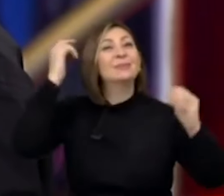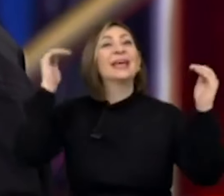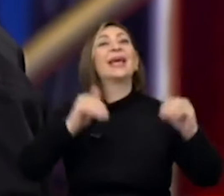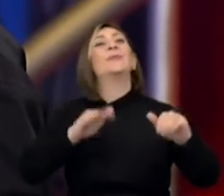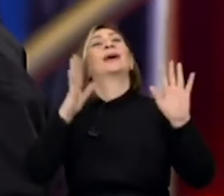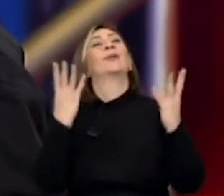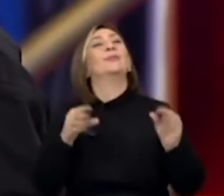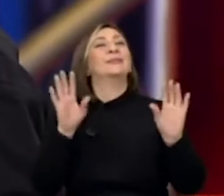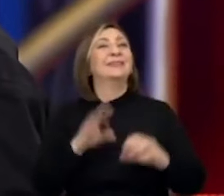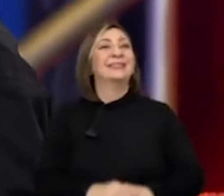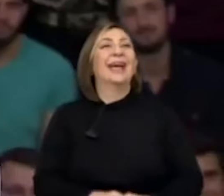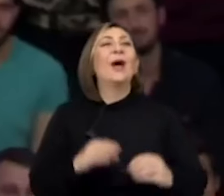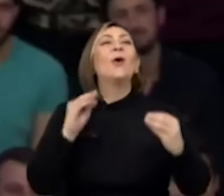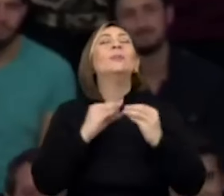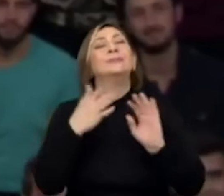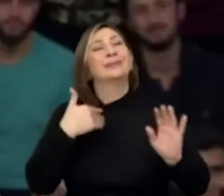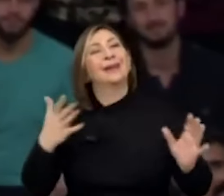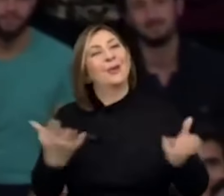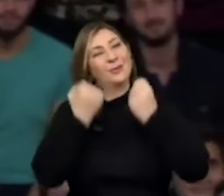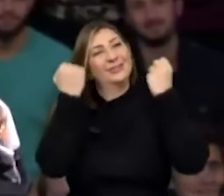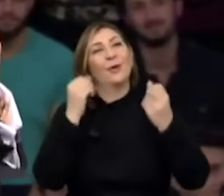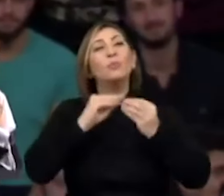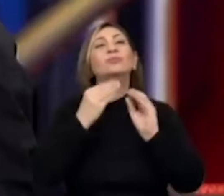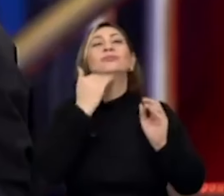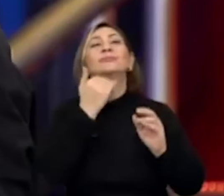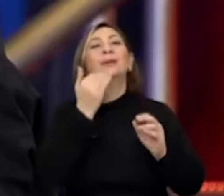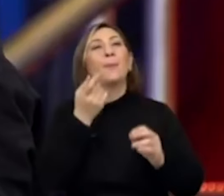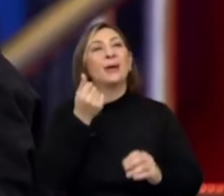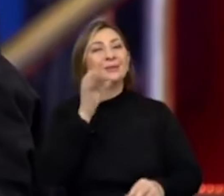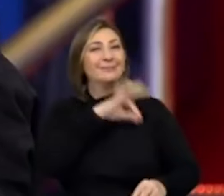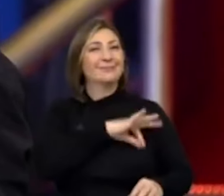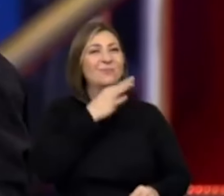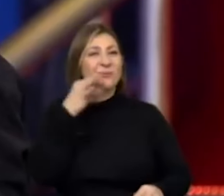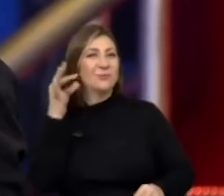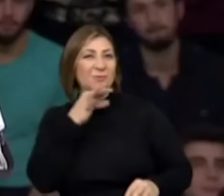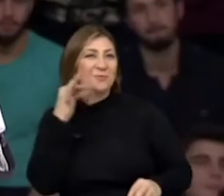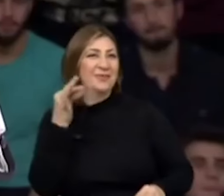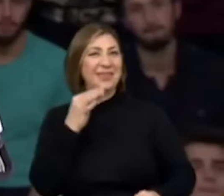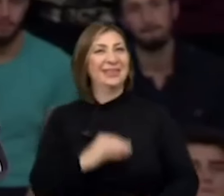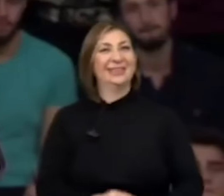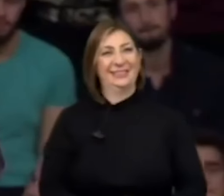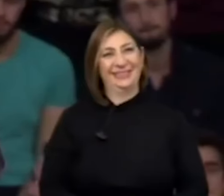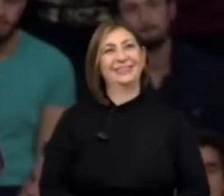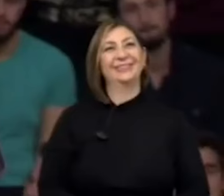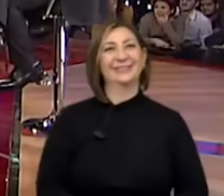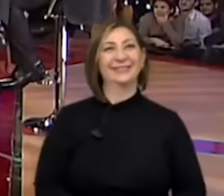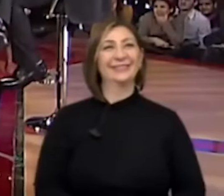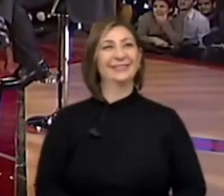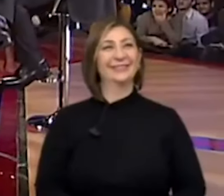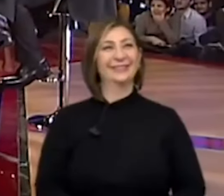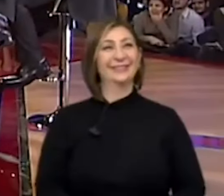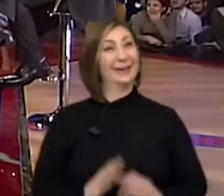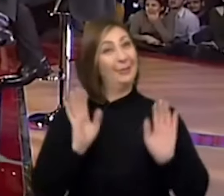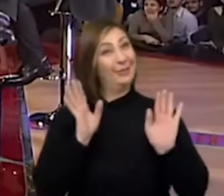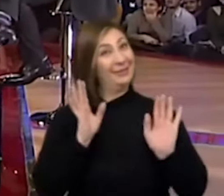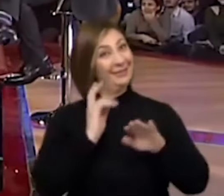gelmeyen kalmıyor. Ha öyle. Biz yırtıyoruz o yüzden. Evet, evet. Paramız birazcık daha cebimizde kalıyor. Evet, evet, evet. Evet, evet. Güzel. Evet.